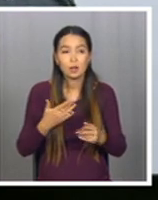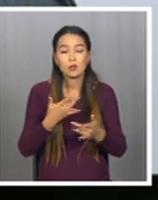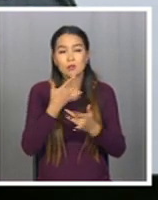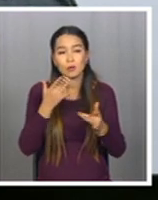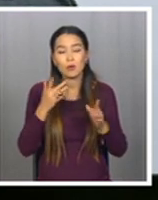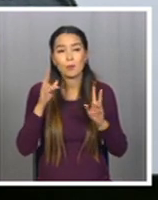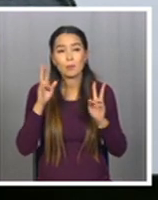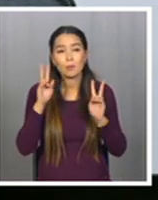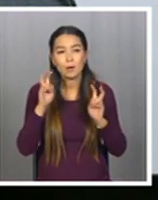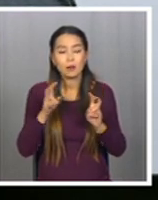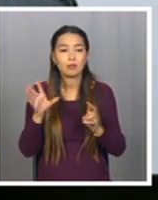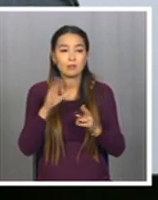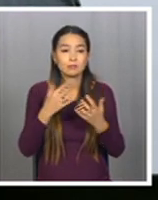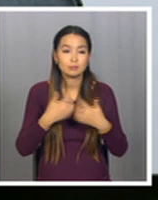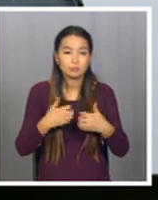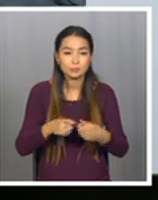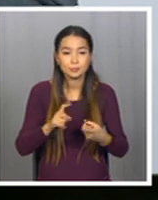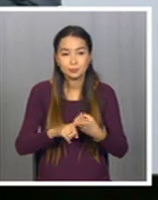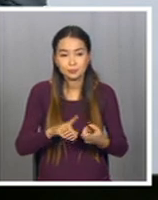байланысты есептер